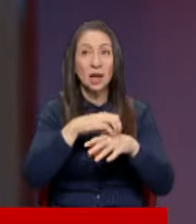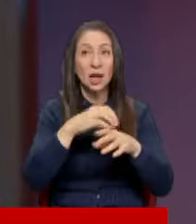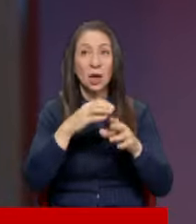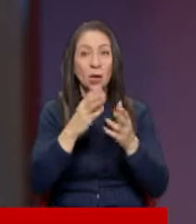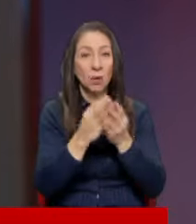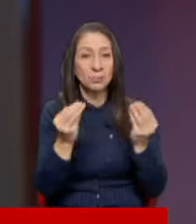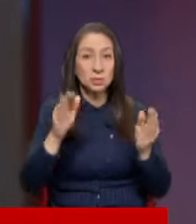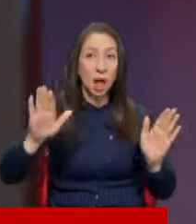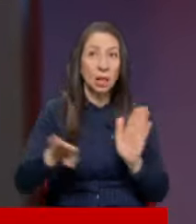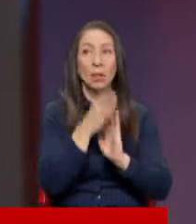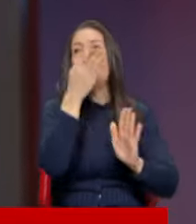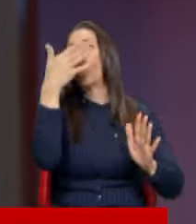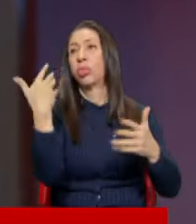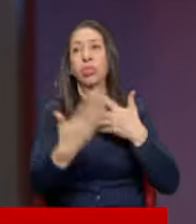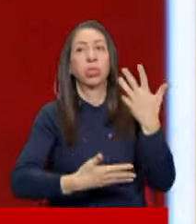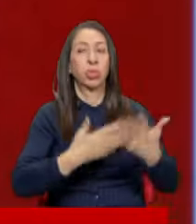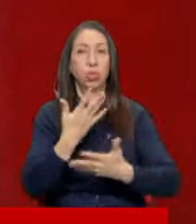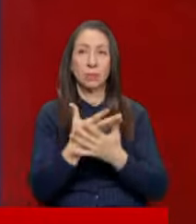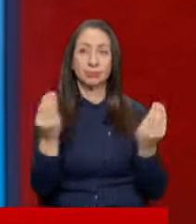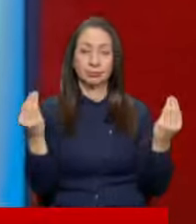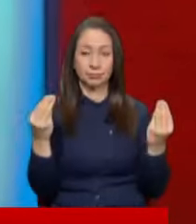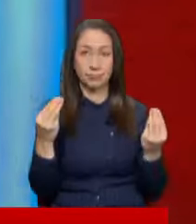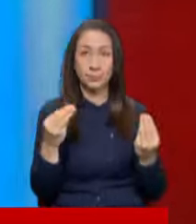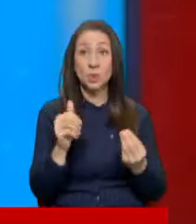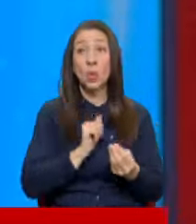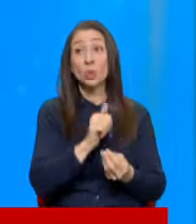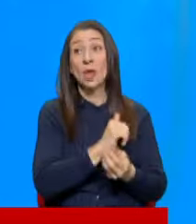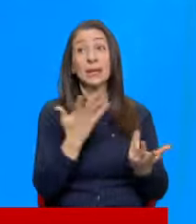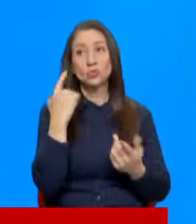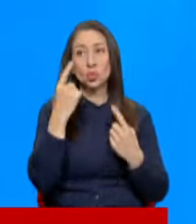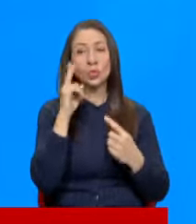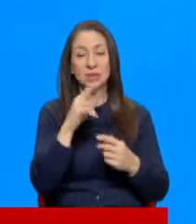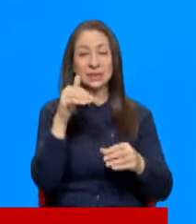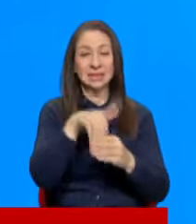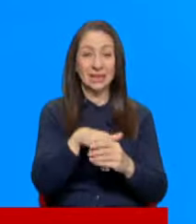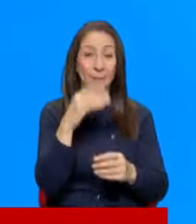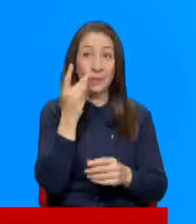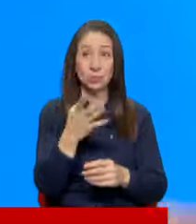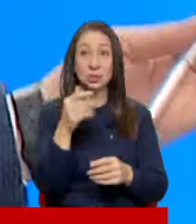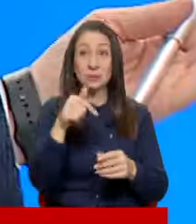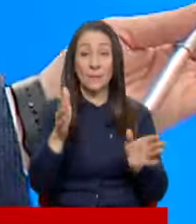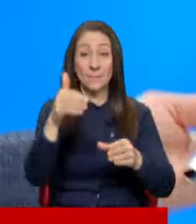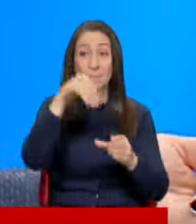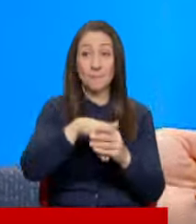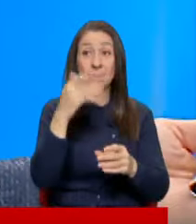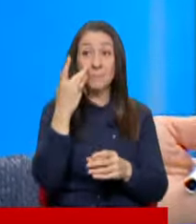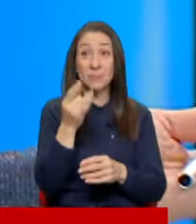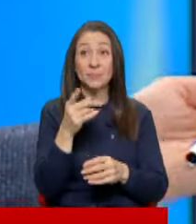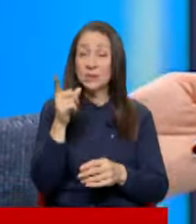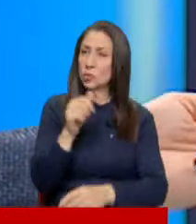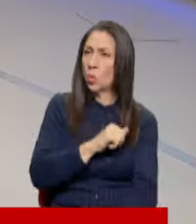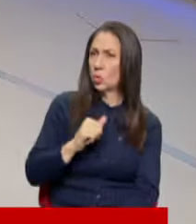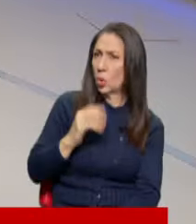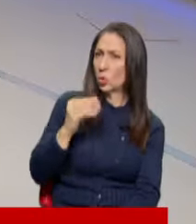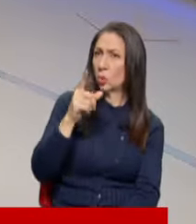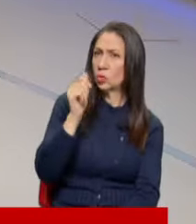gitti yok oldu yıkıldı şimdi tabi Ordulular ne düşünüyor onu göreceğiz sandıkta belli olacak şimdi sandıkta belli olacak Siz Ordulu